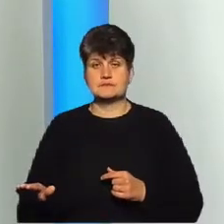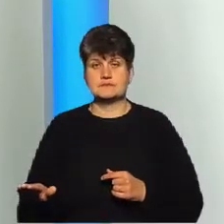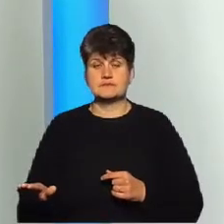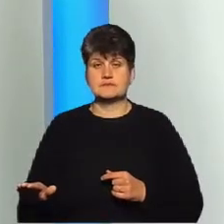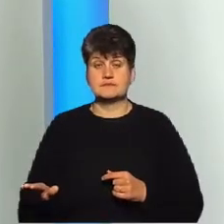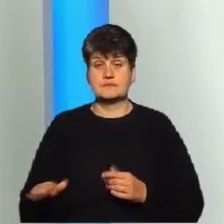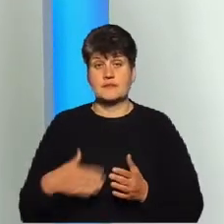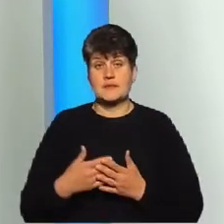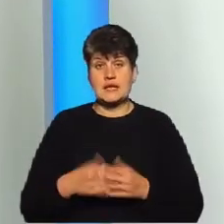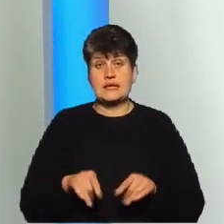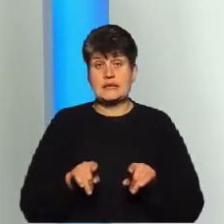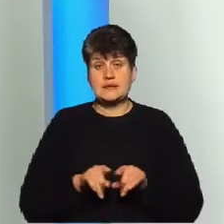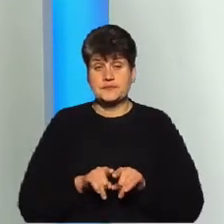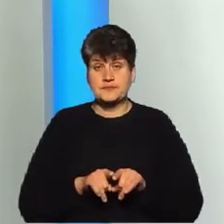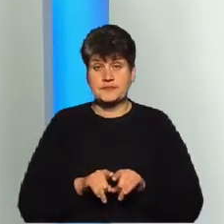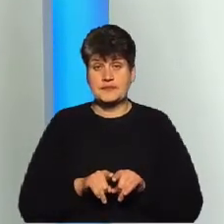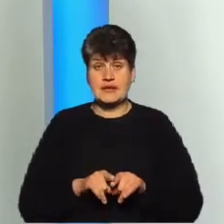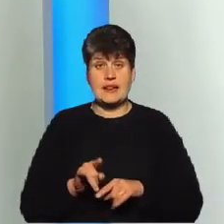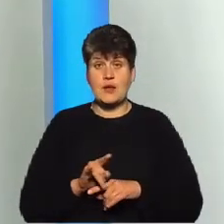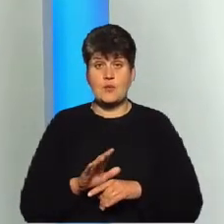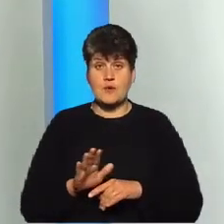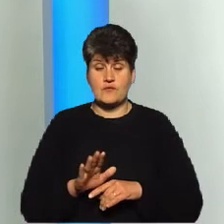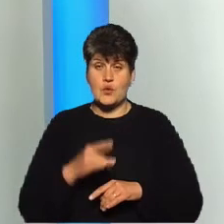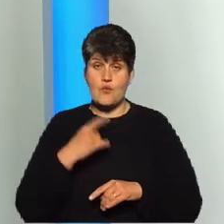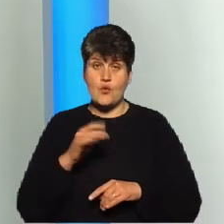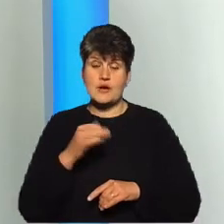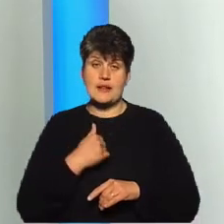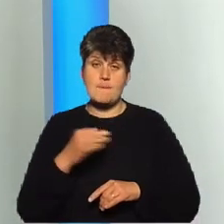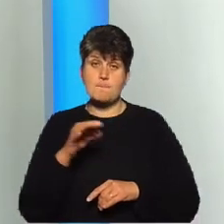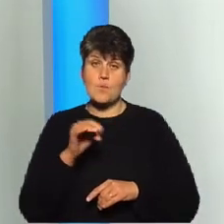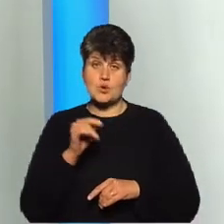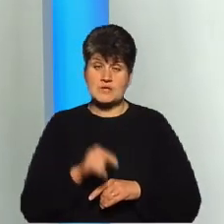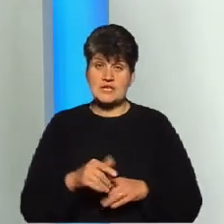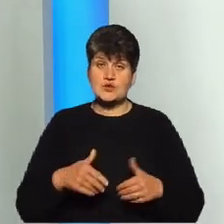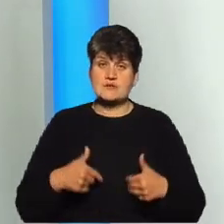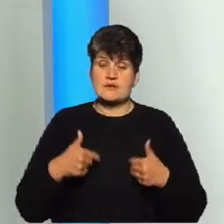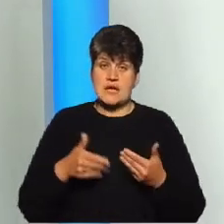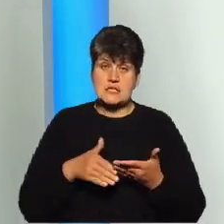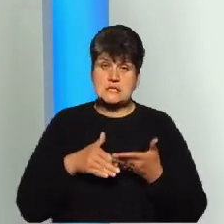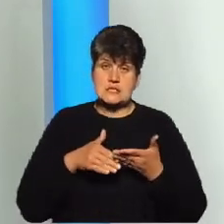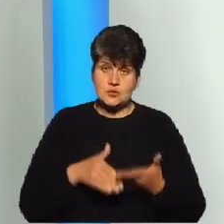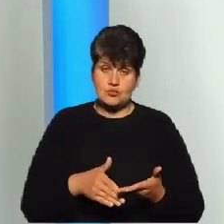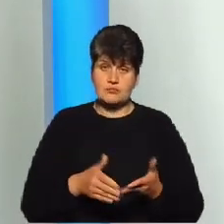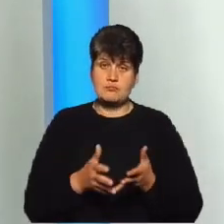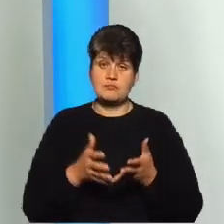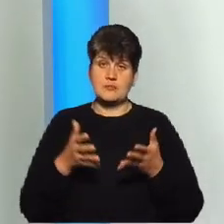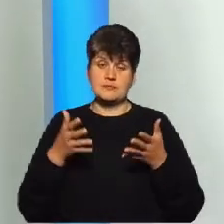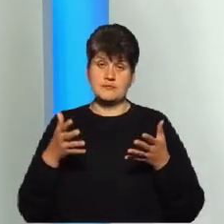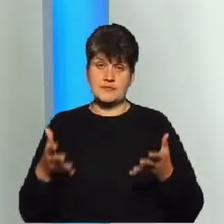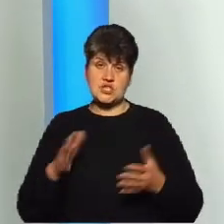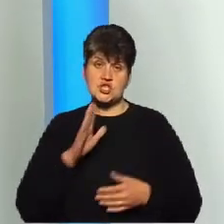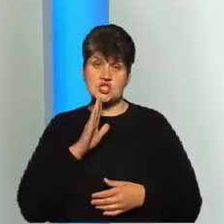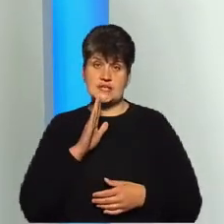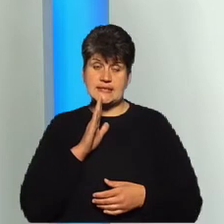Статистика – така річ, яка не обманює, і вона говорить нам про те, що звертаються за допомогою зазвичай жінки